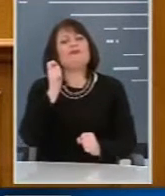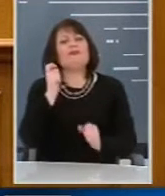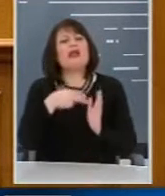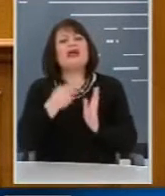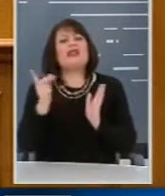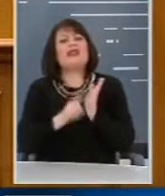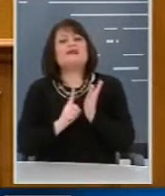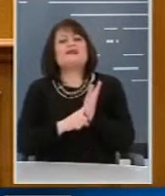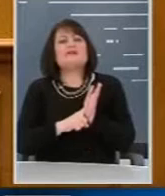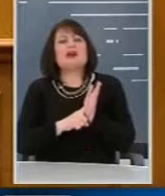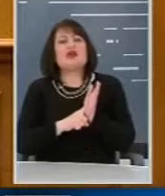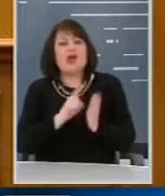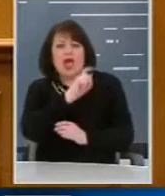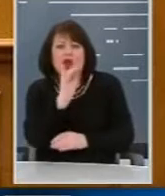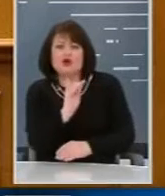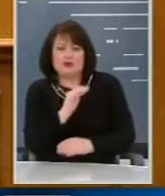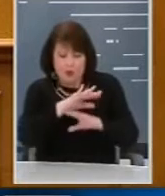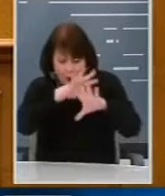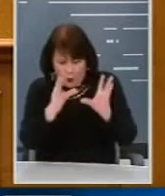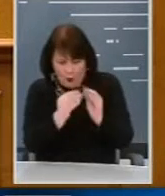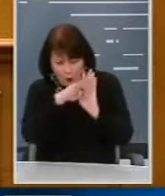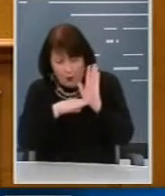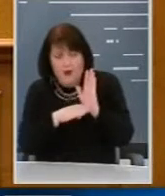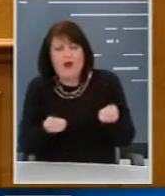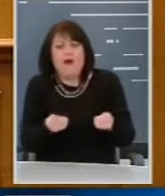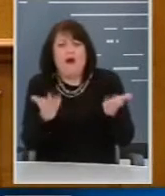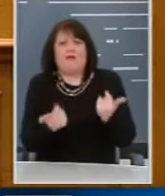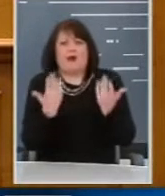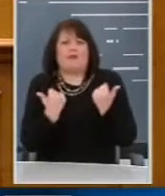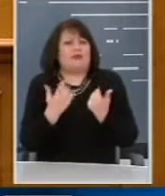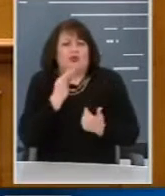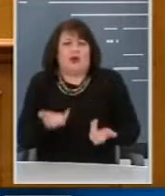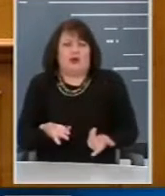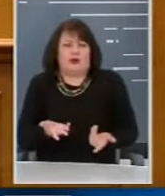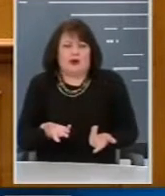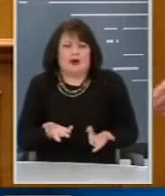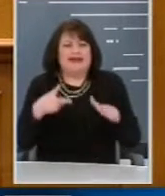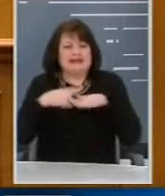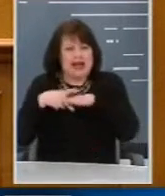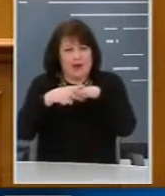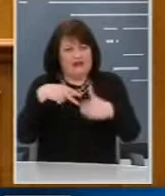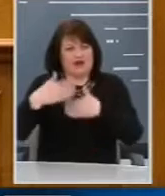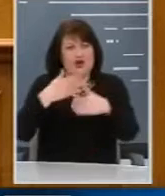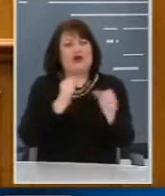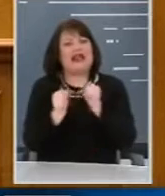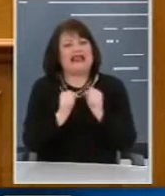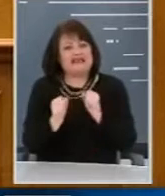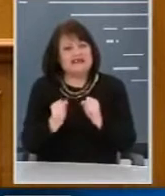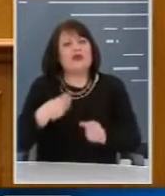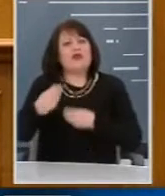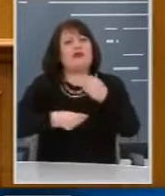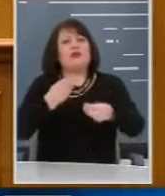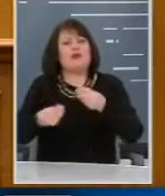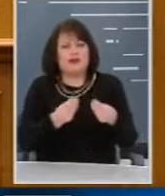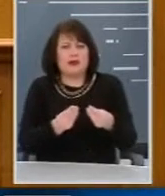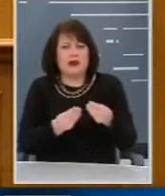γιατί τίποτα από αυτά δεν υλοποιήθηκε. Ότι οι τράπεζες χρηματοδοτούσαν όλα τα χρόνια της κρίσης χωρίς